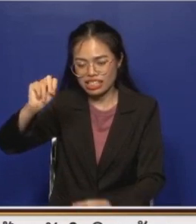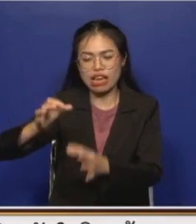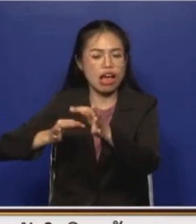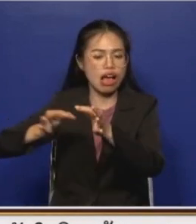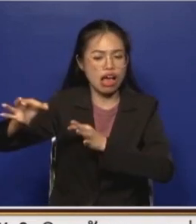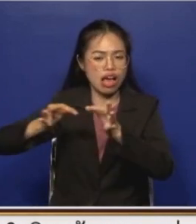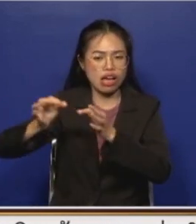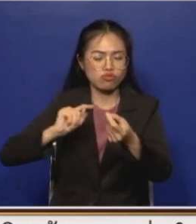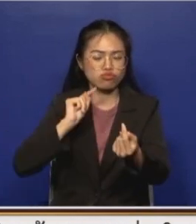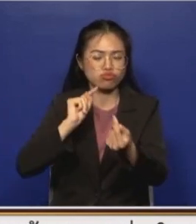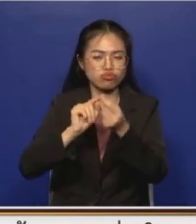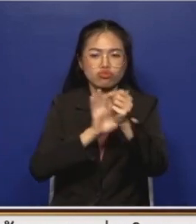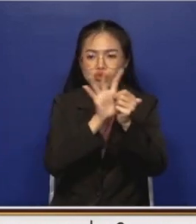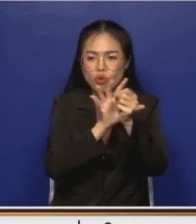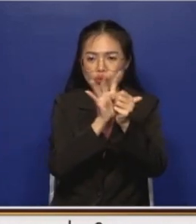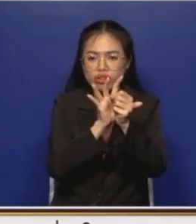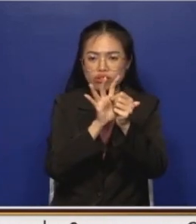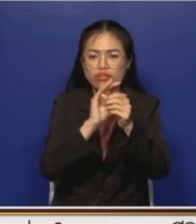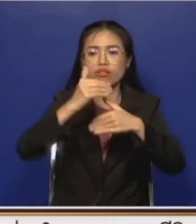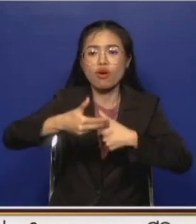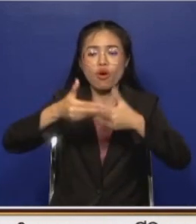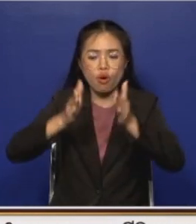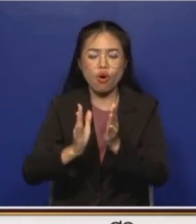ขอโทษนะฮะท่านอย่าหาผมว่